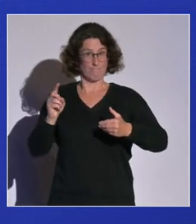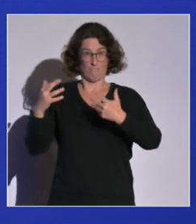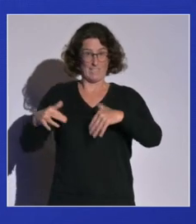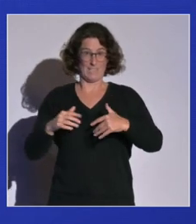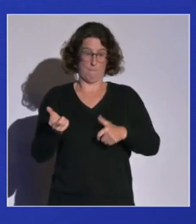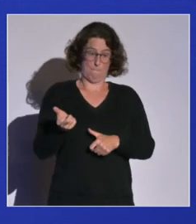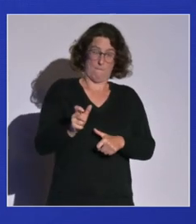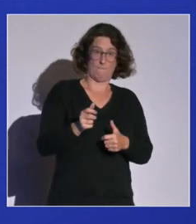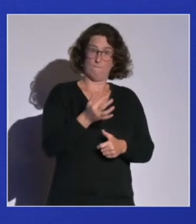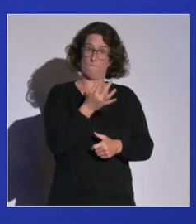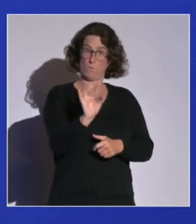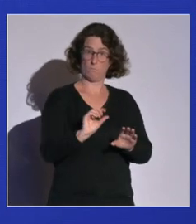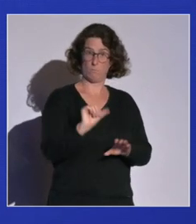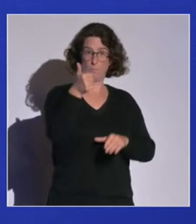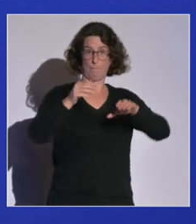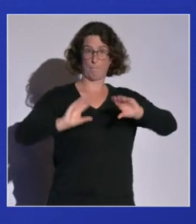dire,